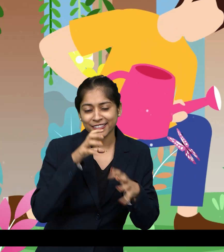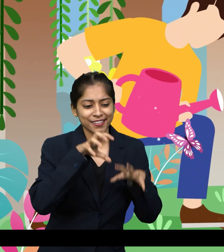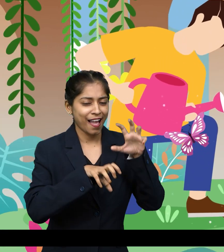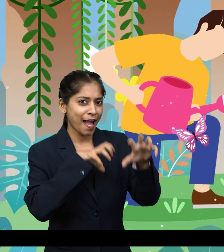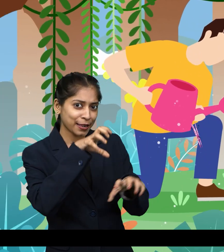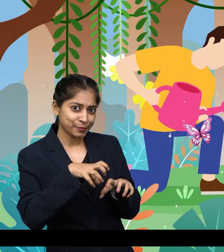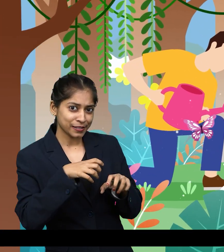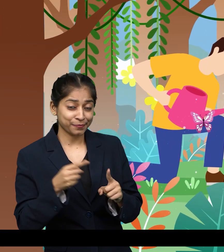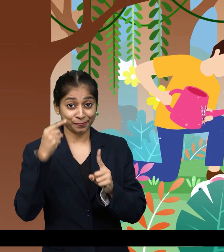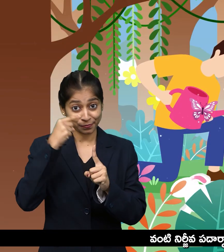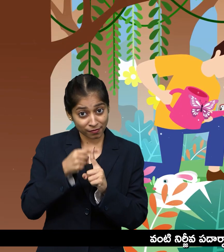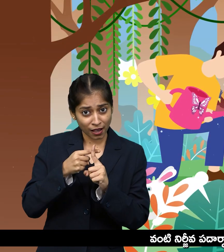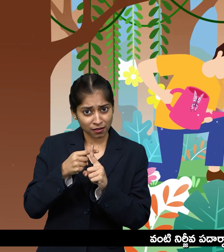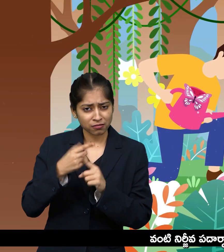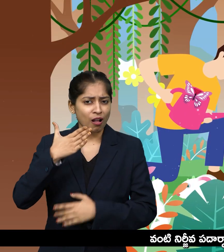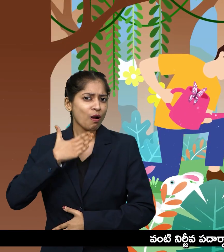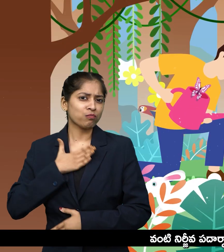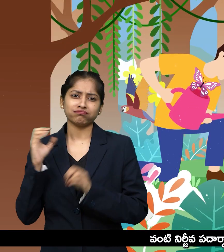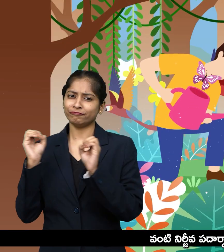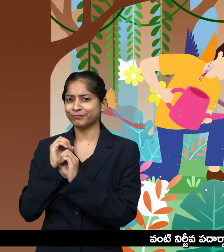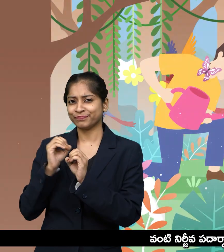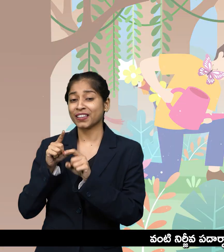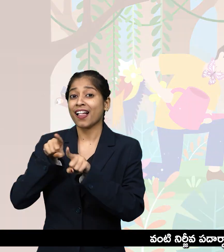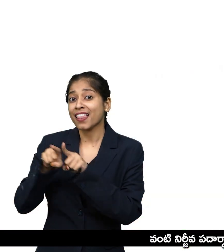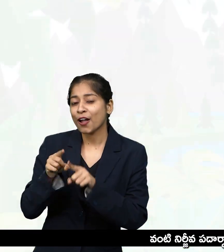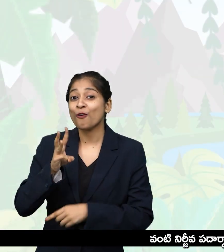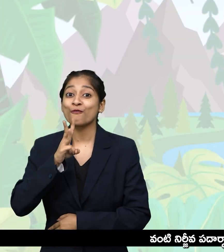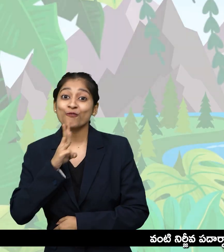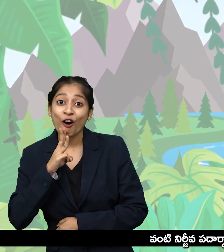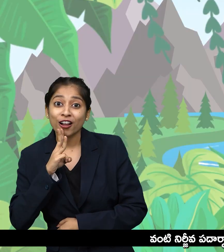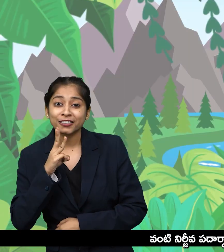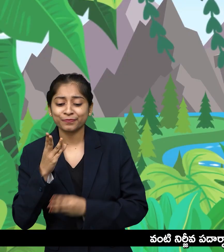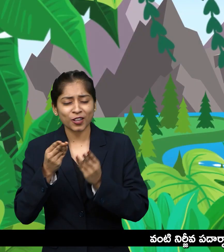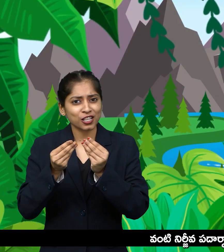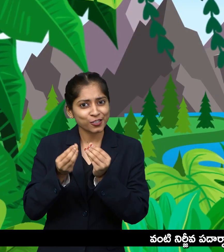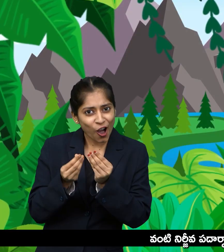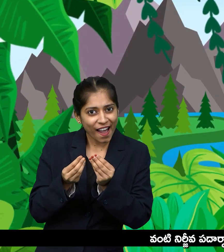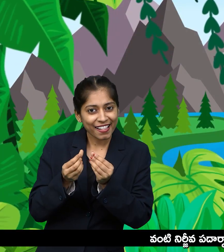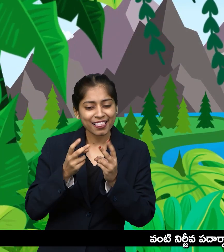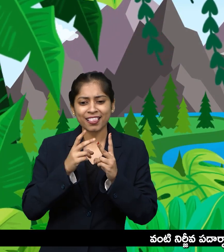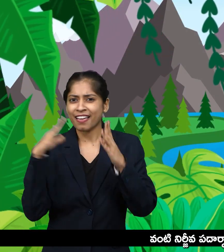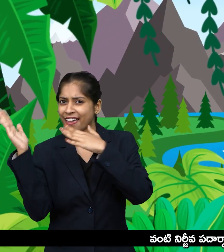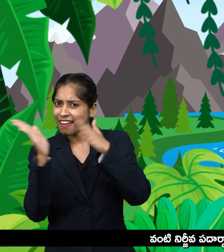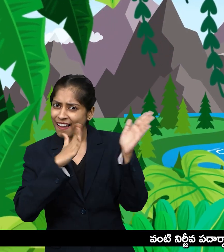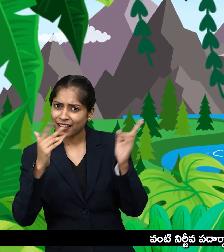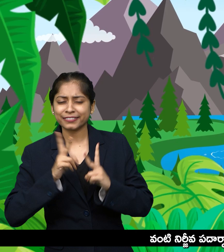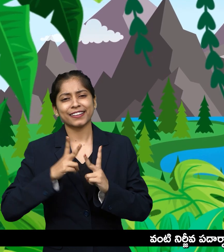నేల, గాలి వంటి నిర్జీవ పదార్థాలతో పూర్తిగా కప్పబడి ఉంది.